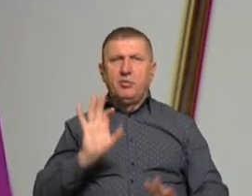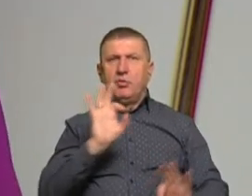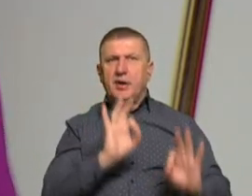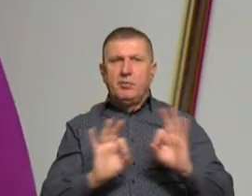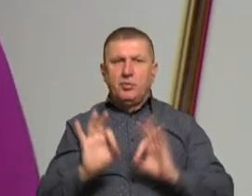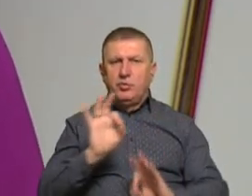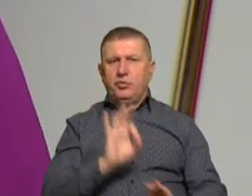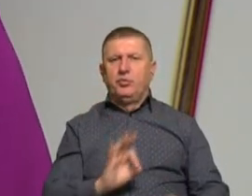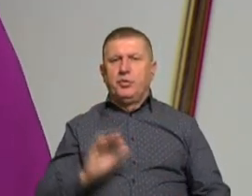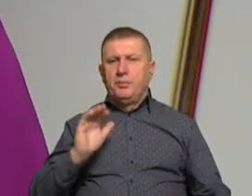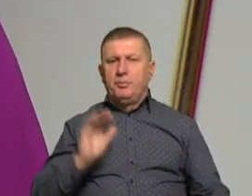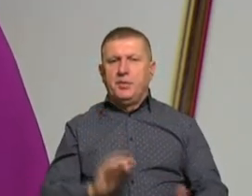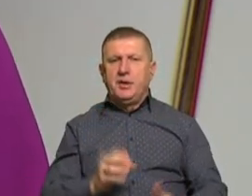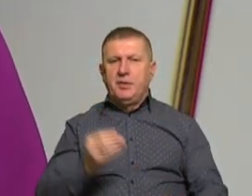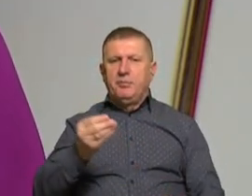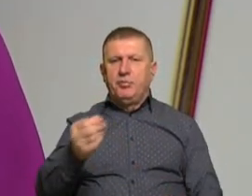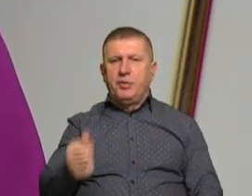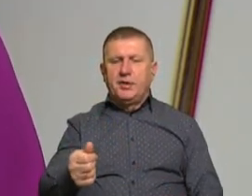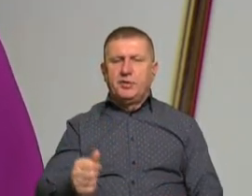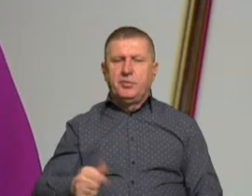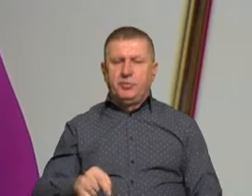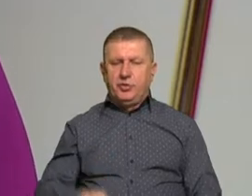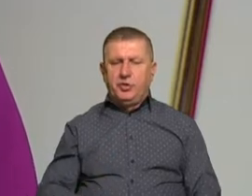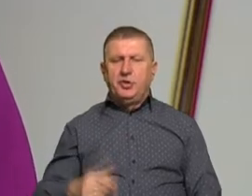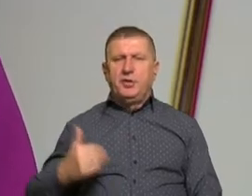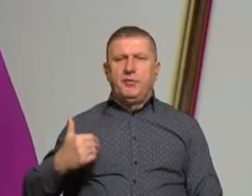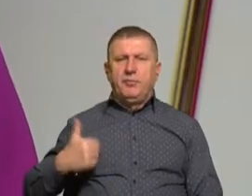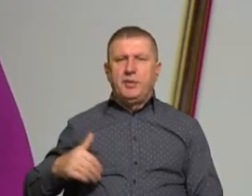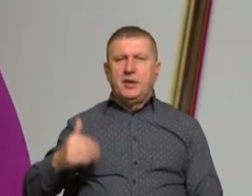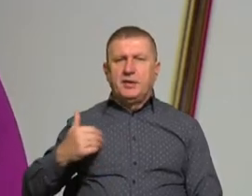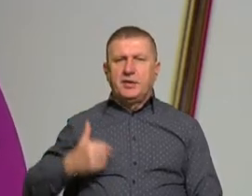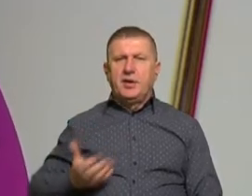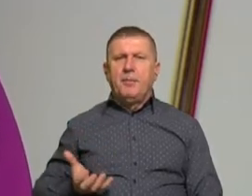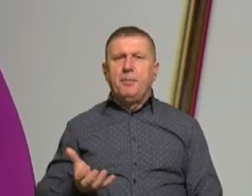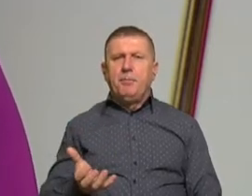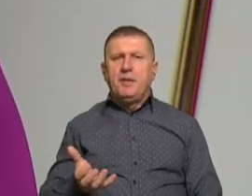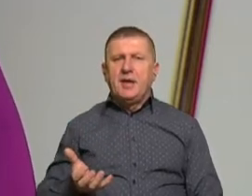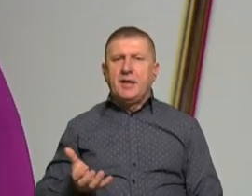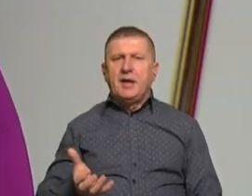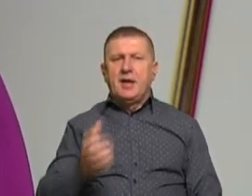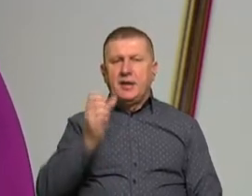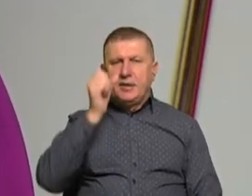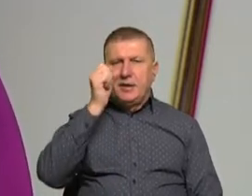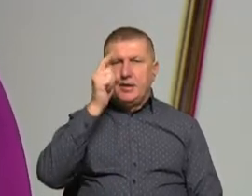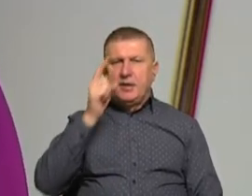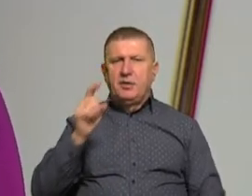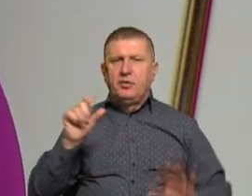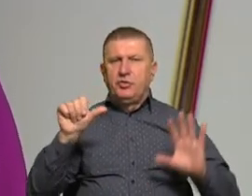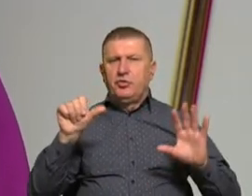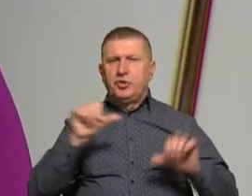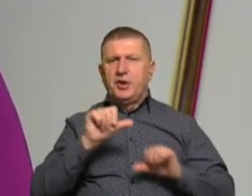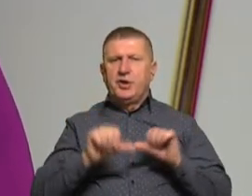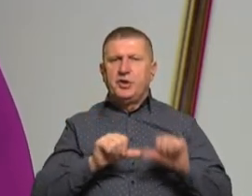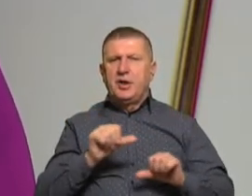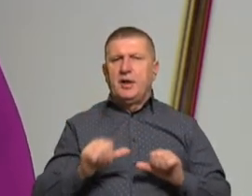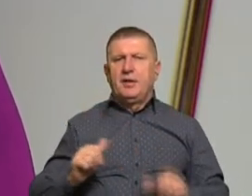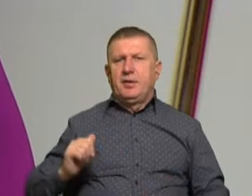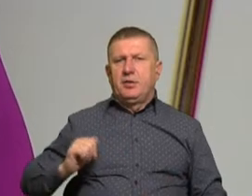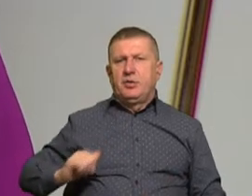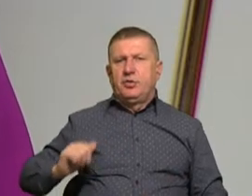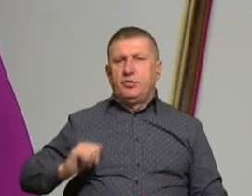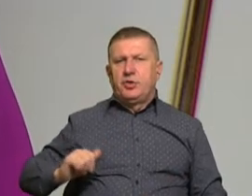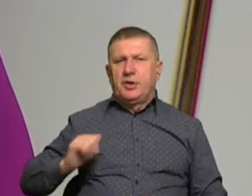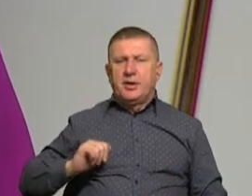rozwiązań, między innymi to. W Bielsku-Białej dziś usłyszałam w piekarni rano, 6 lat pani oczekuje i nadal nie ma